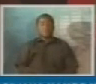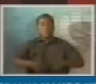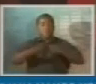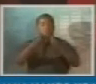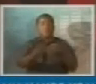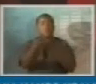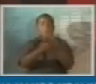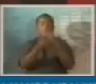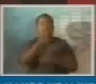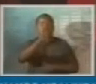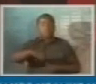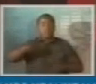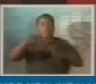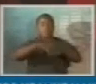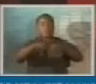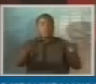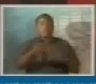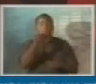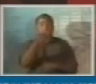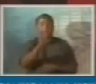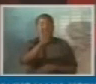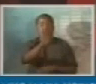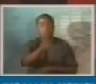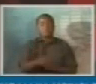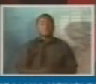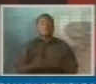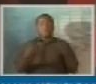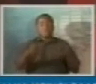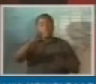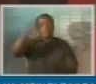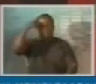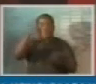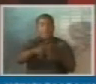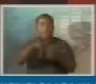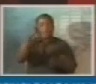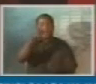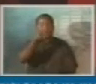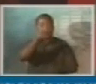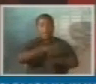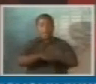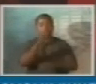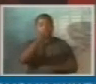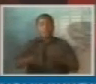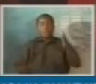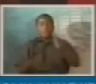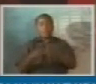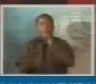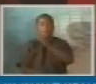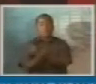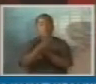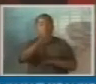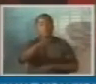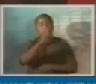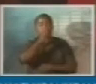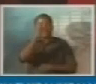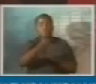Waliopewa na wananchi wao wanataka kwenda kinyume na maagizo hayo. Na ndio maana unaona mara nyingi sana hata kwenye rushwa ndio panakuwa na siri.